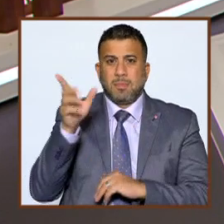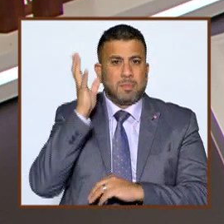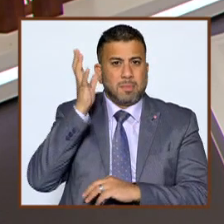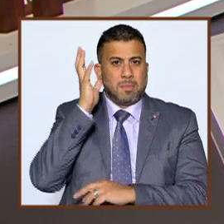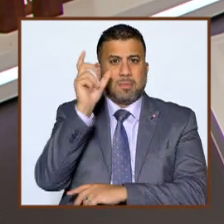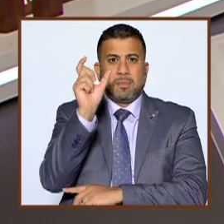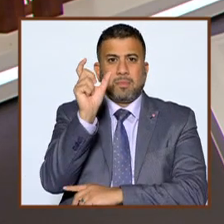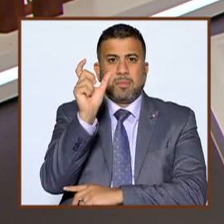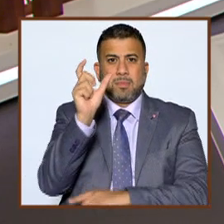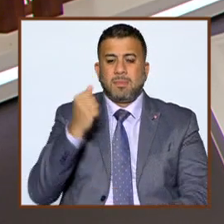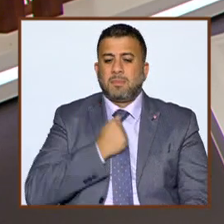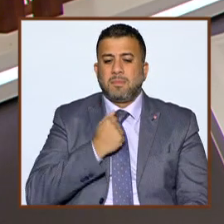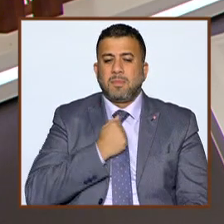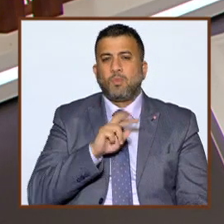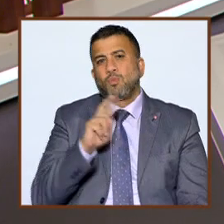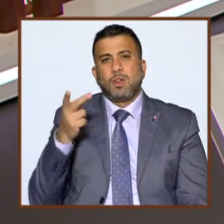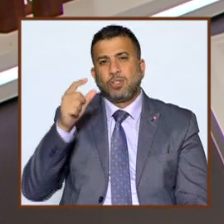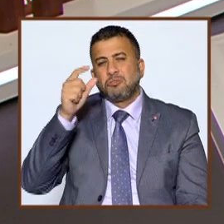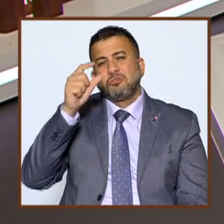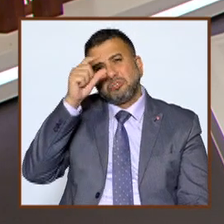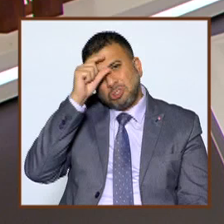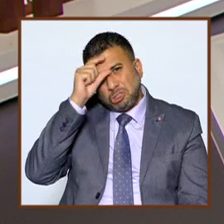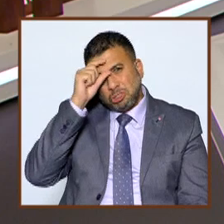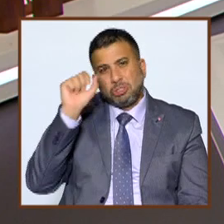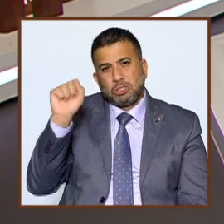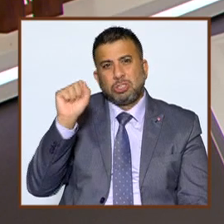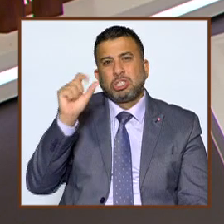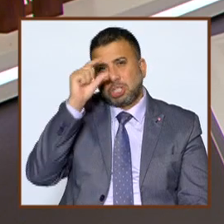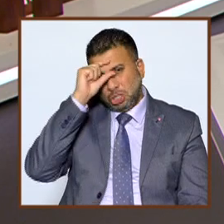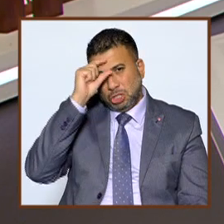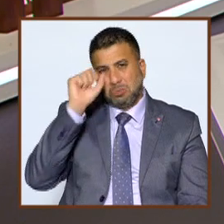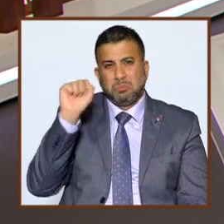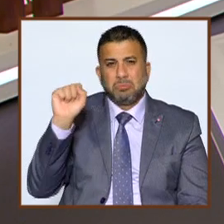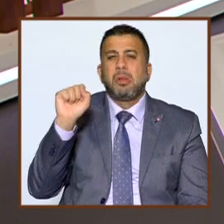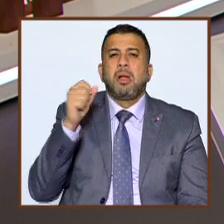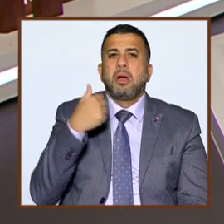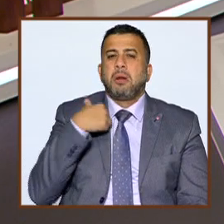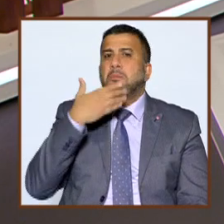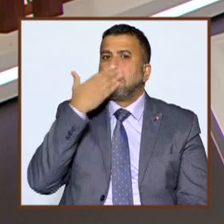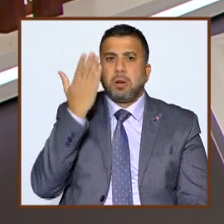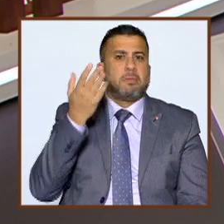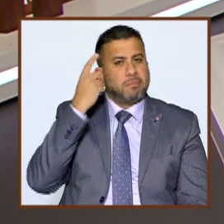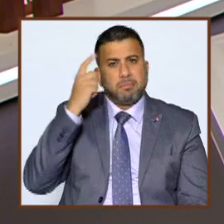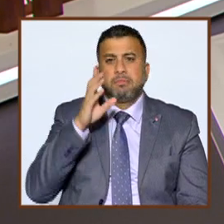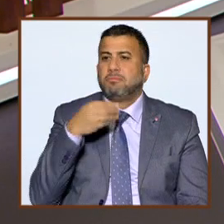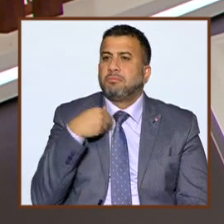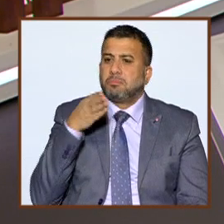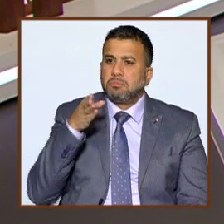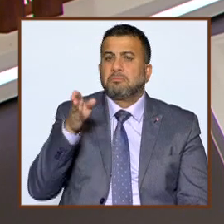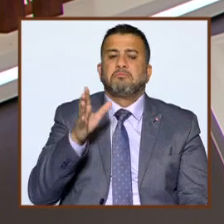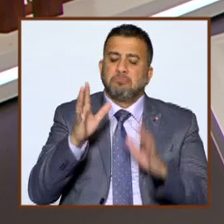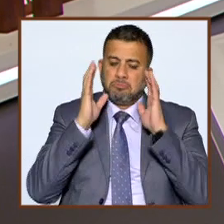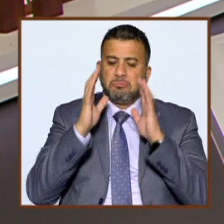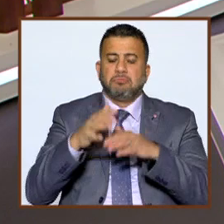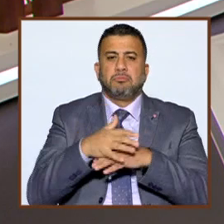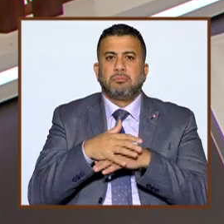يعني غير مذهب، مسجد الشيعة يعني ما أعرف يعني، فدخلت معهم لأن